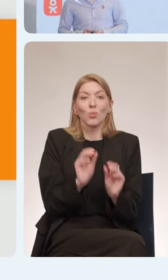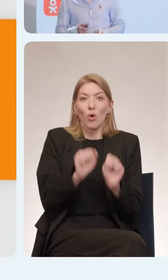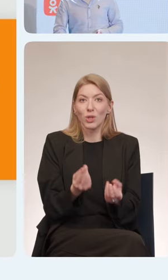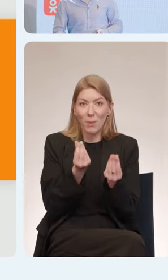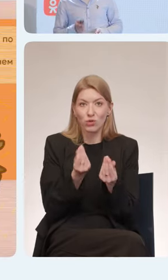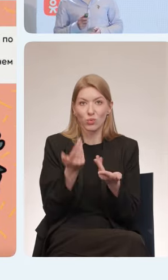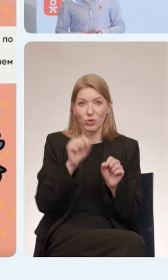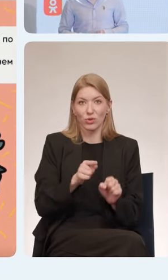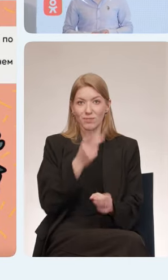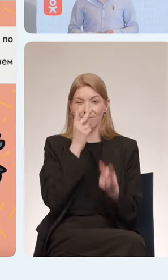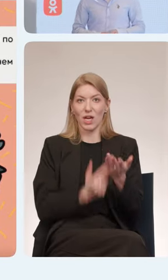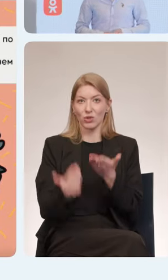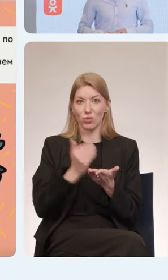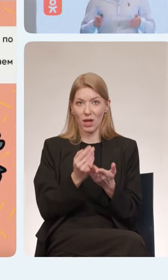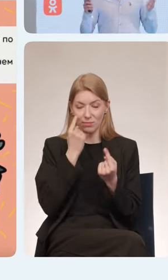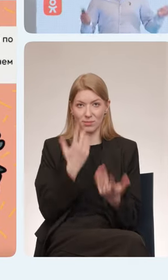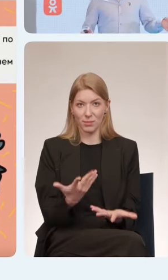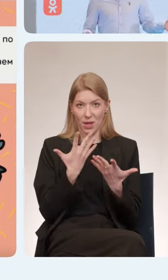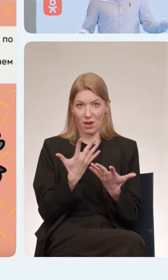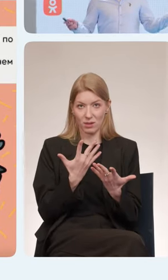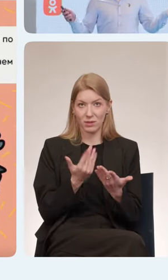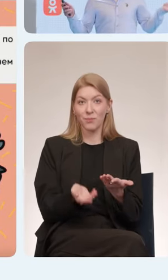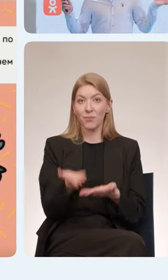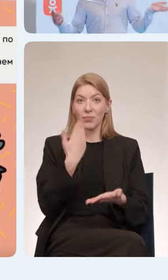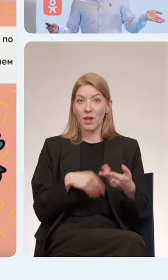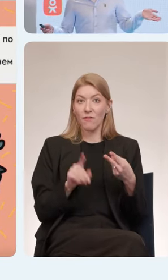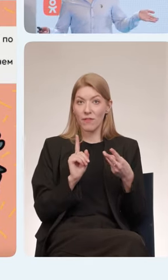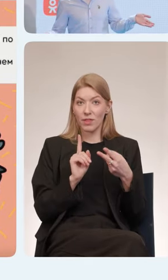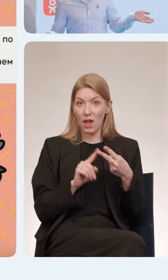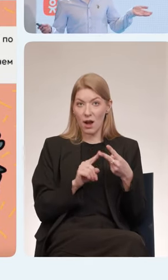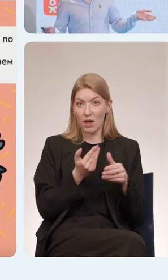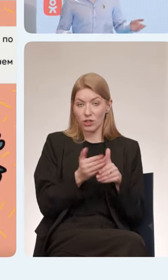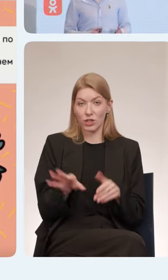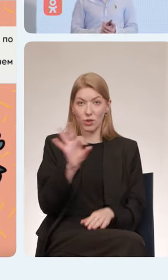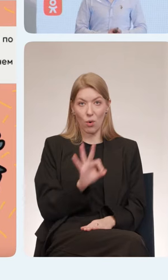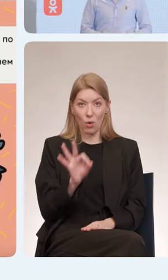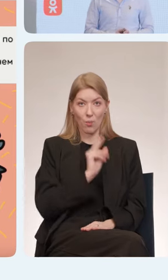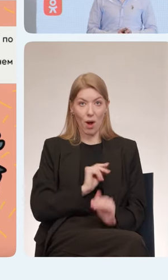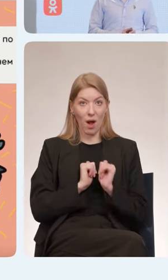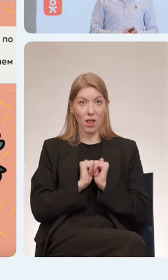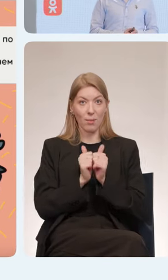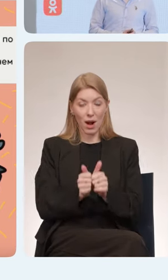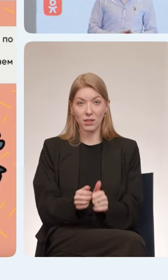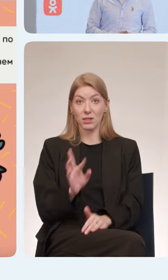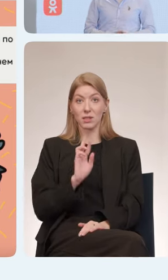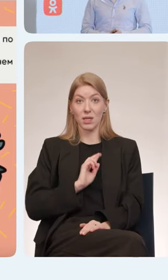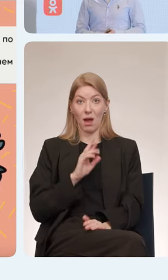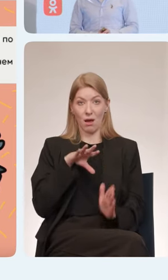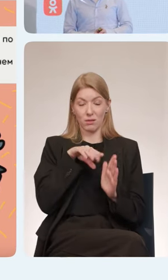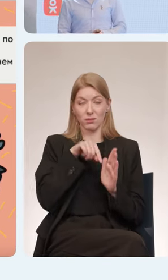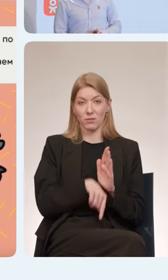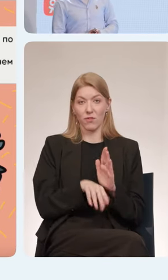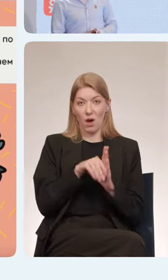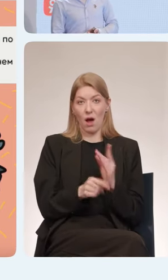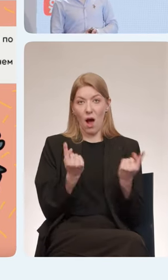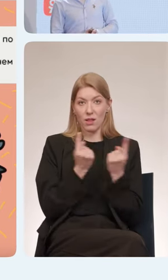которые реально помогли людям. Вторая часть — это история про коллаборации. Я вот в «Одноклассниках» работаю уже больше 6 лет, и